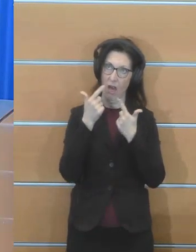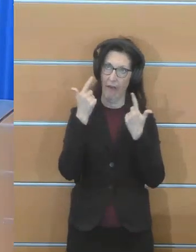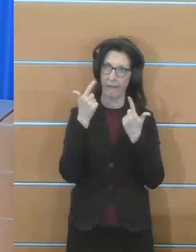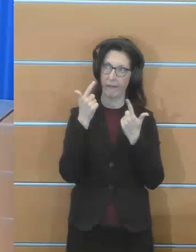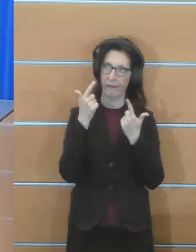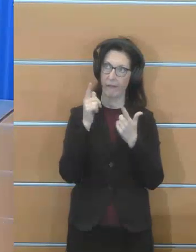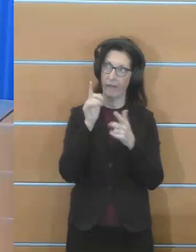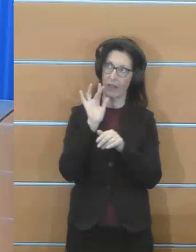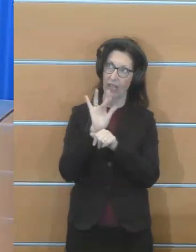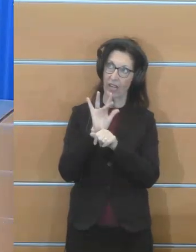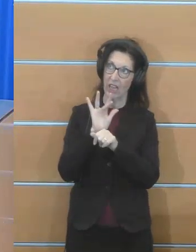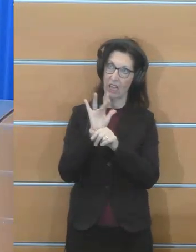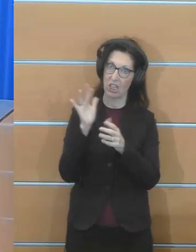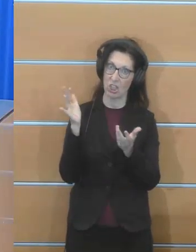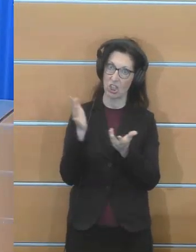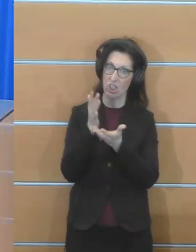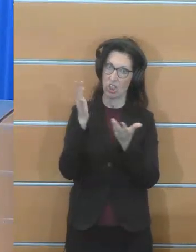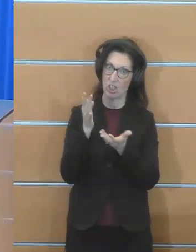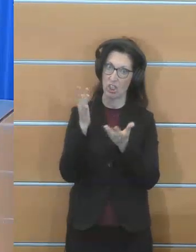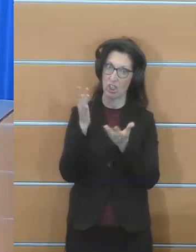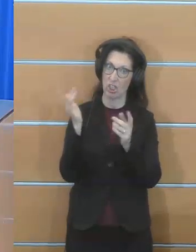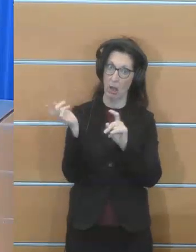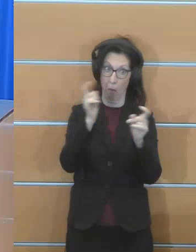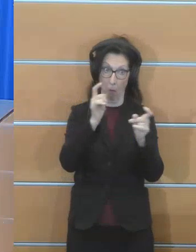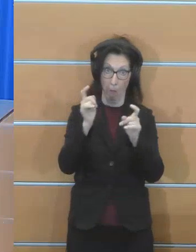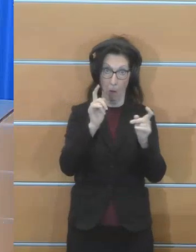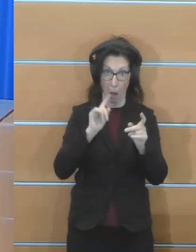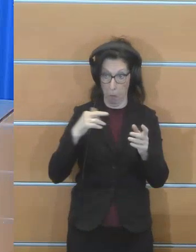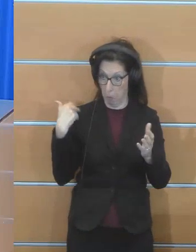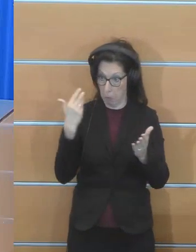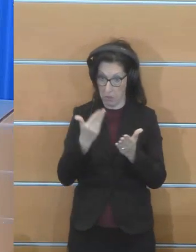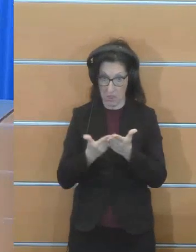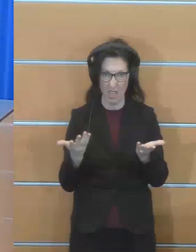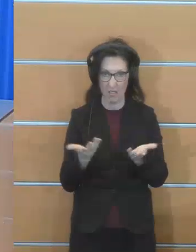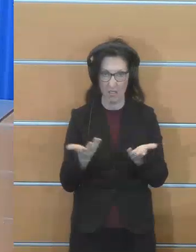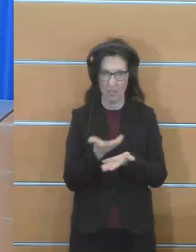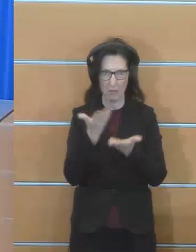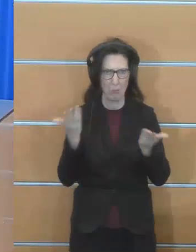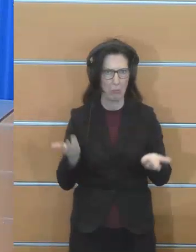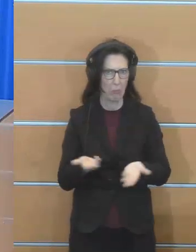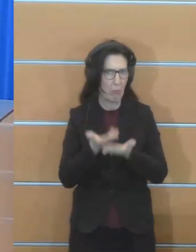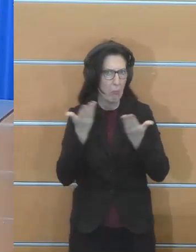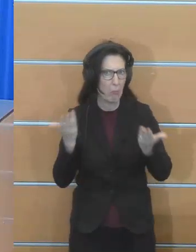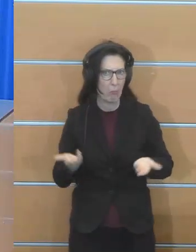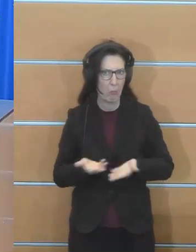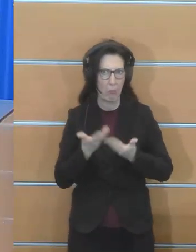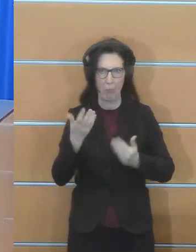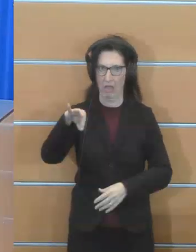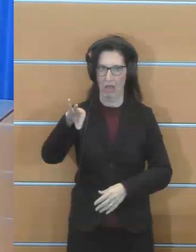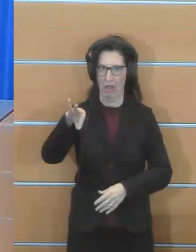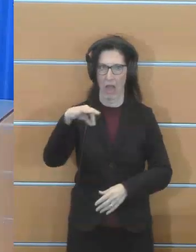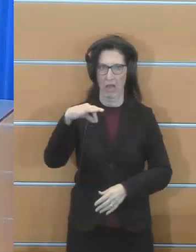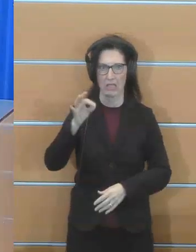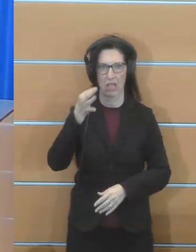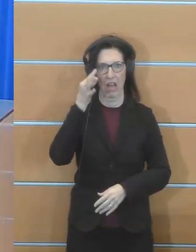bisher geschah war er war das einzige die Frau